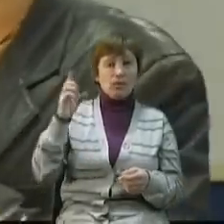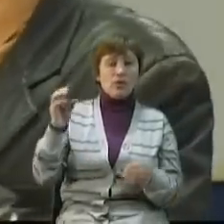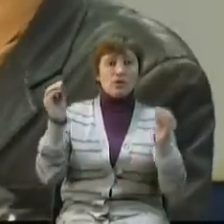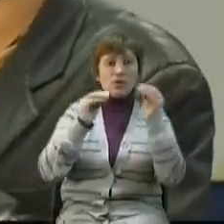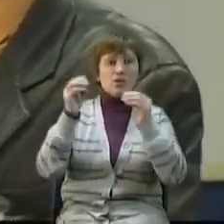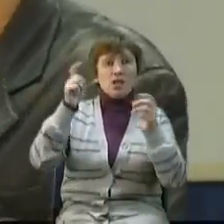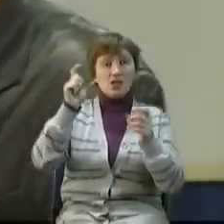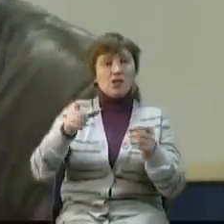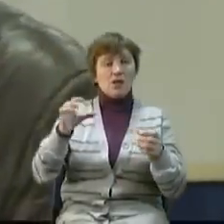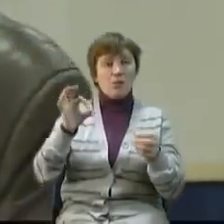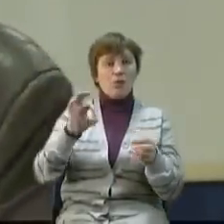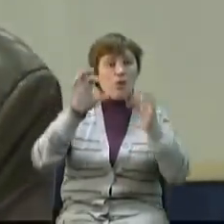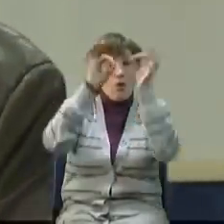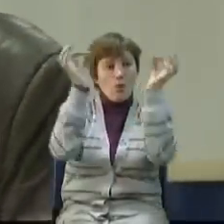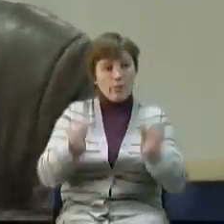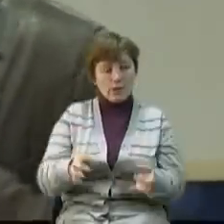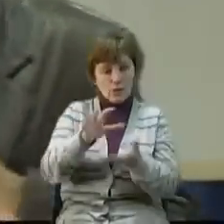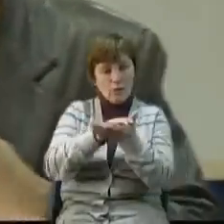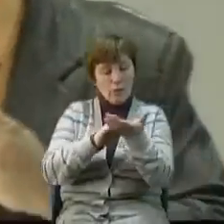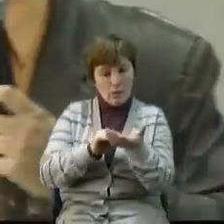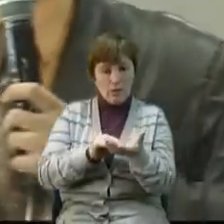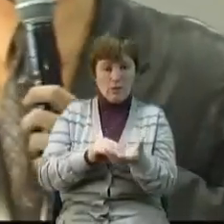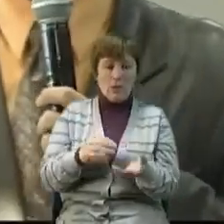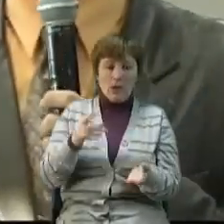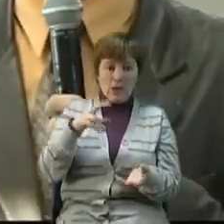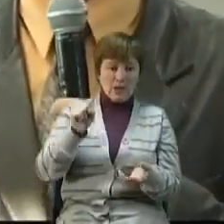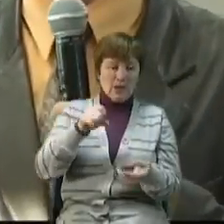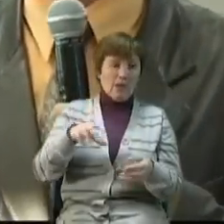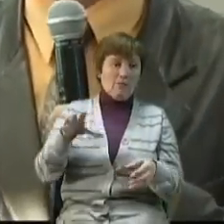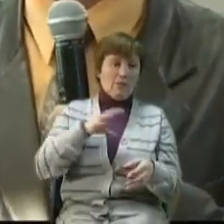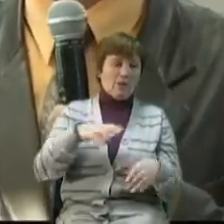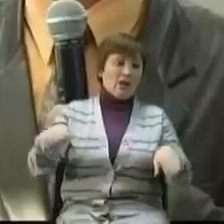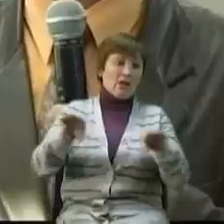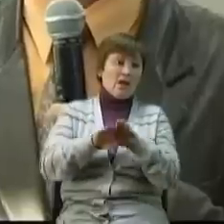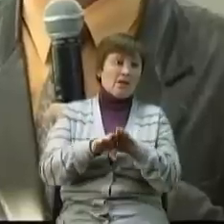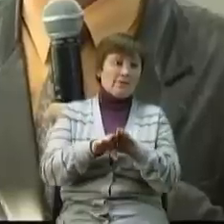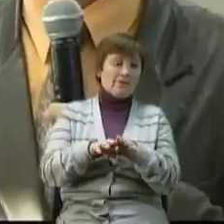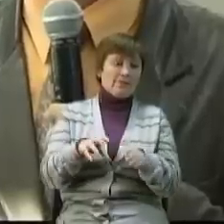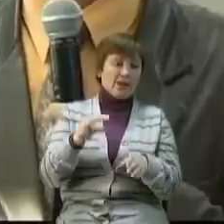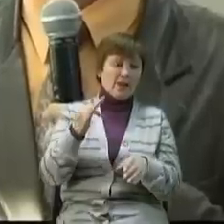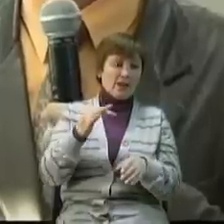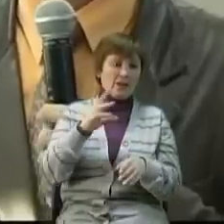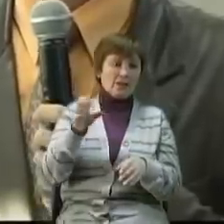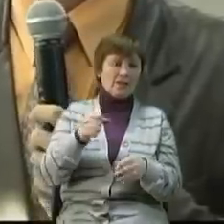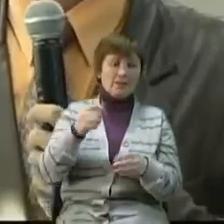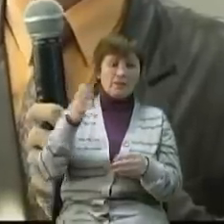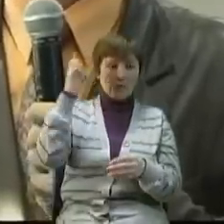вот, знаете, когда стал как один из нас, нельзя ему вечную жизнь.